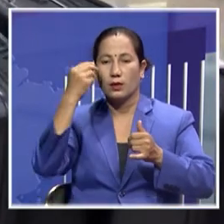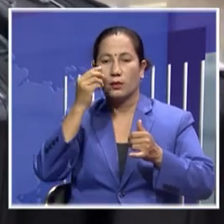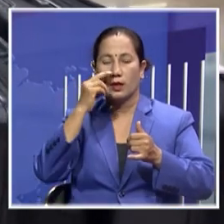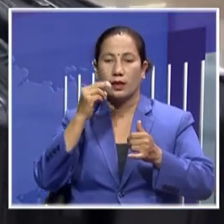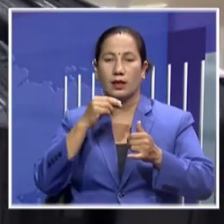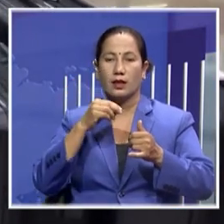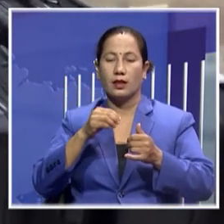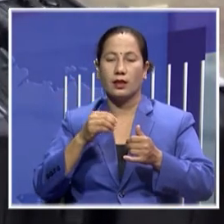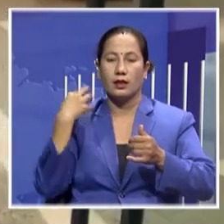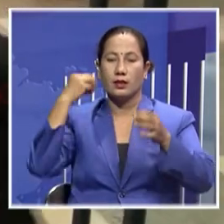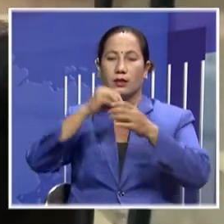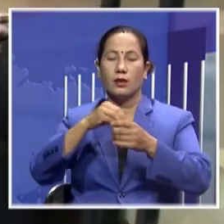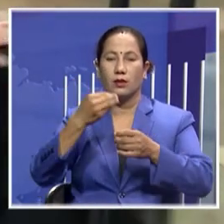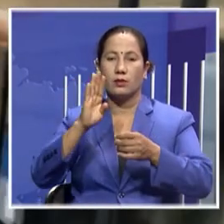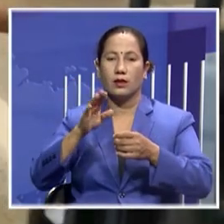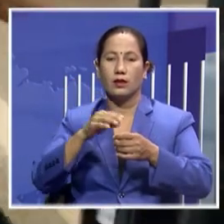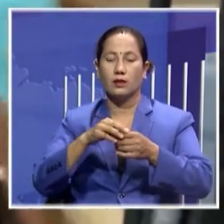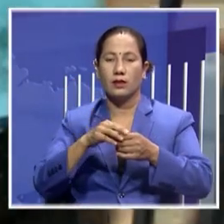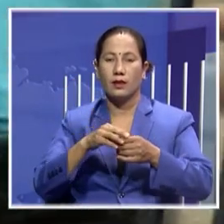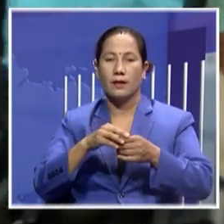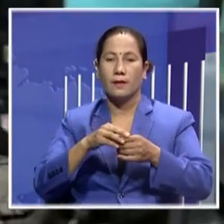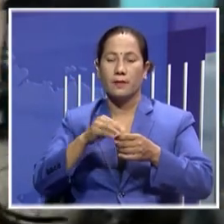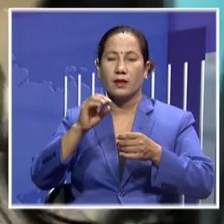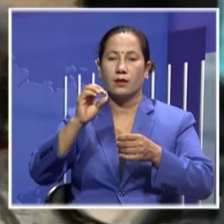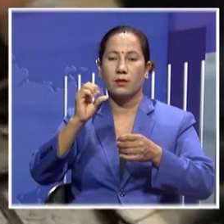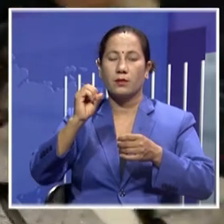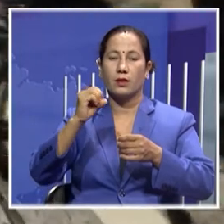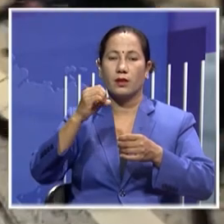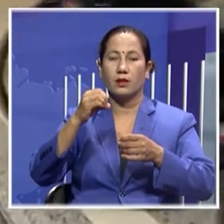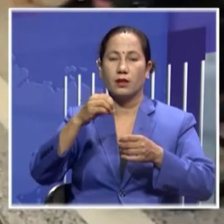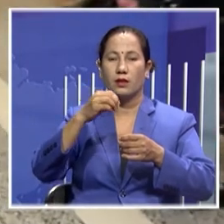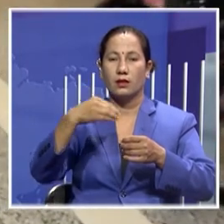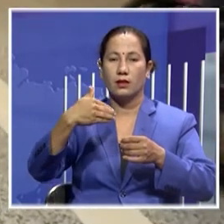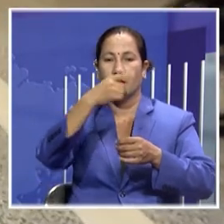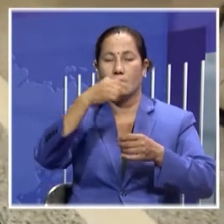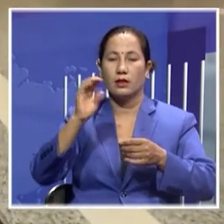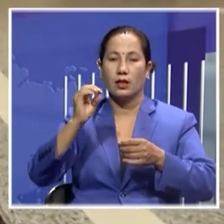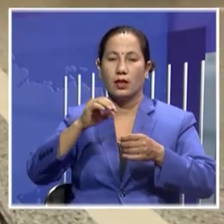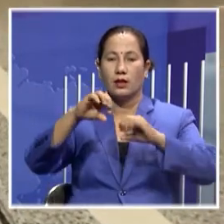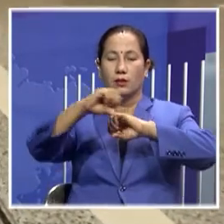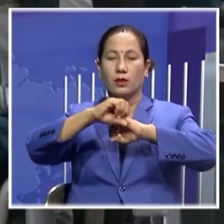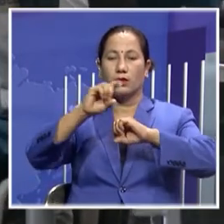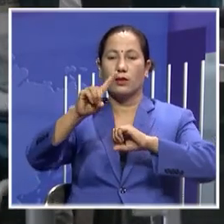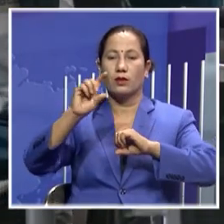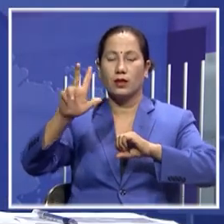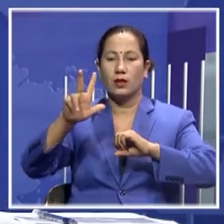गोवर्धन सहभागी हुनुभएको छ। तेक्वान्दिकी पलेसाले भदौ 18 प्रतिस्पर्धा